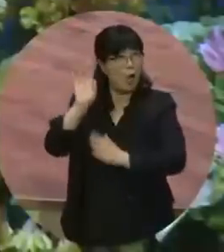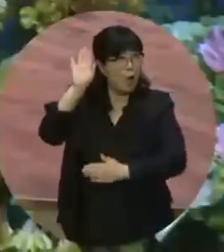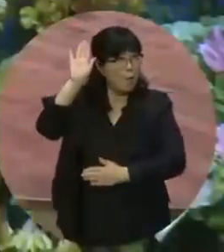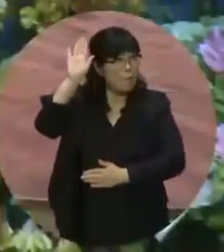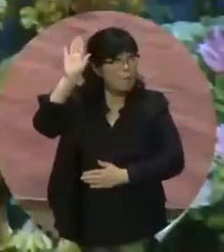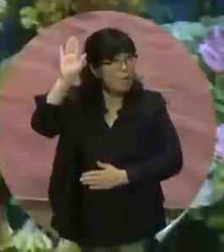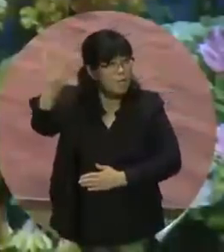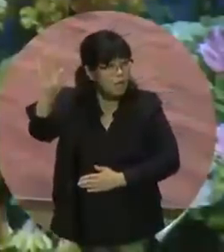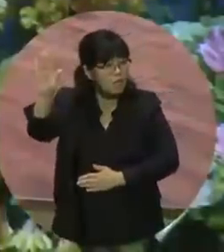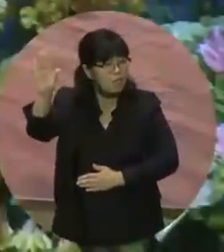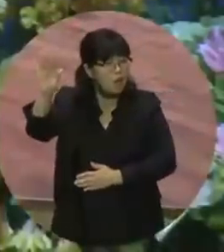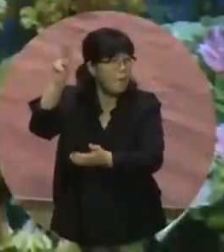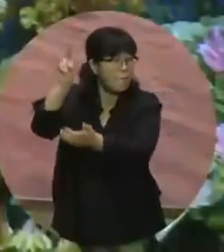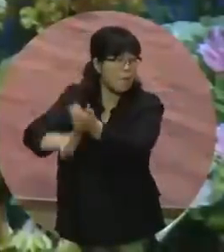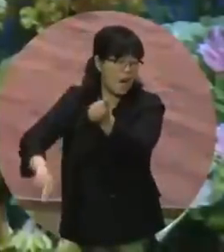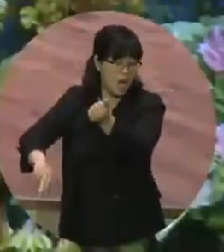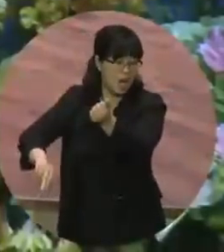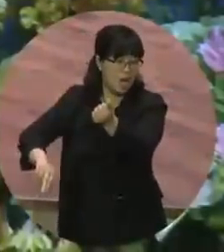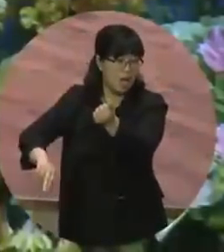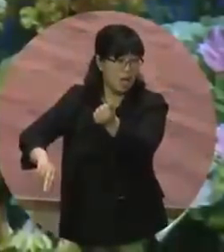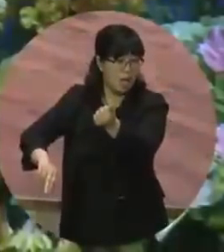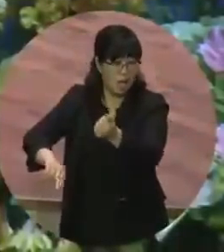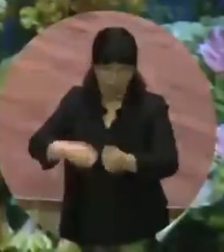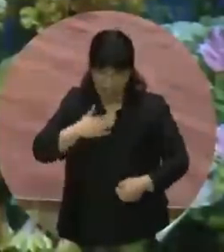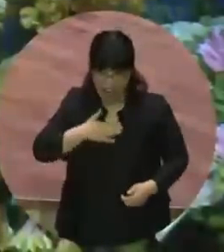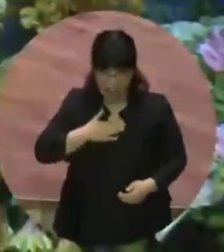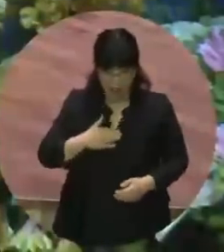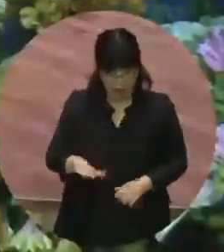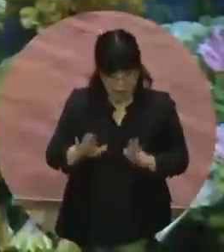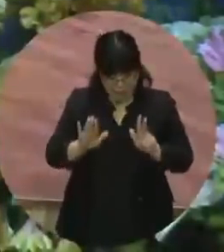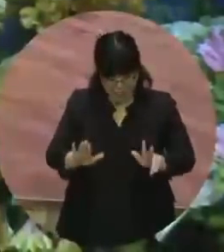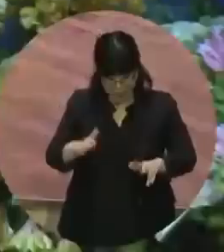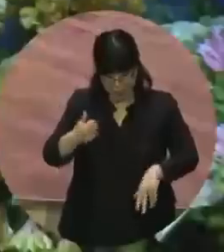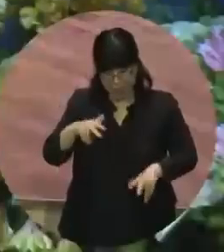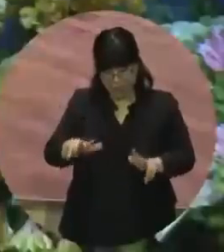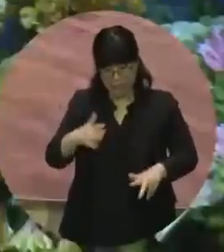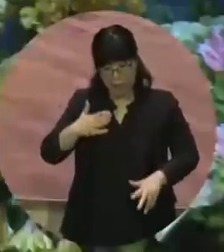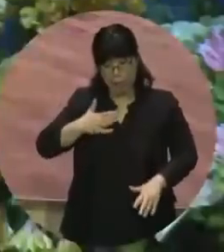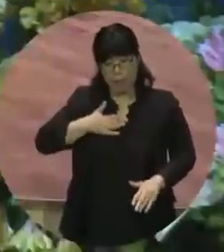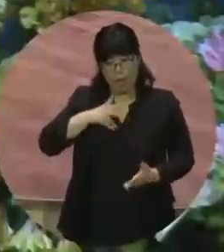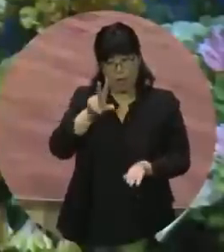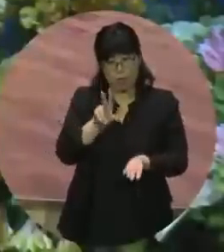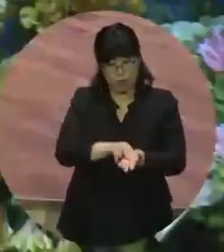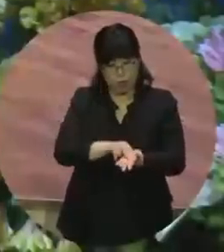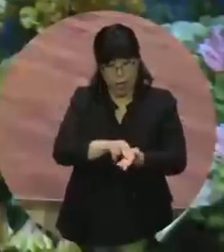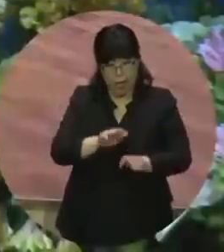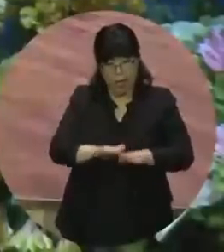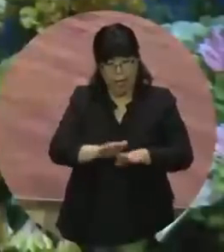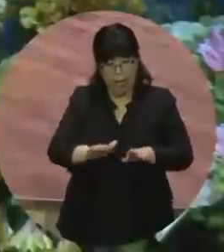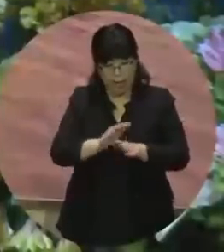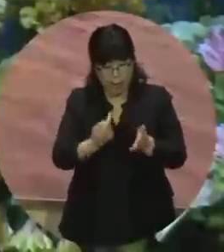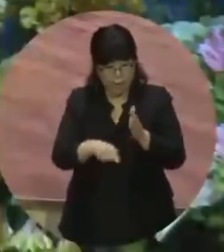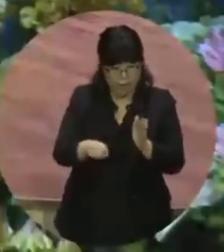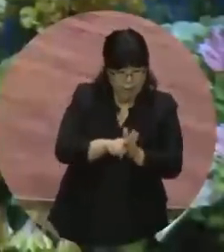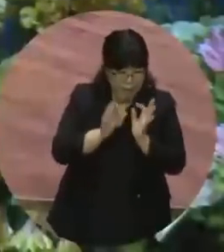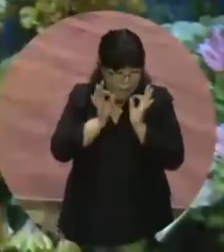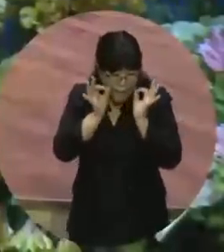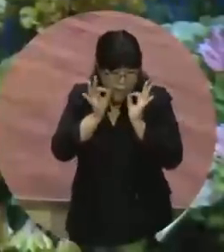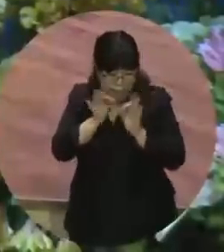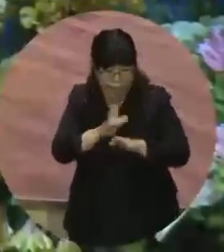에서 신드롬. 다시 말하면 자기 눈앞에 있는 문제에 갇혀가지고 비전과